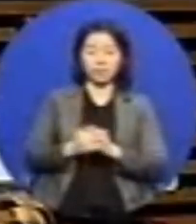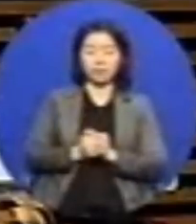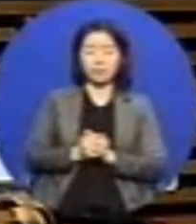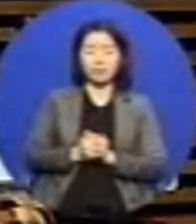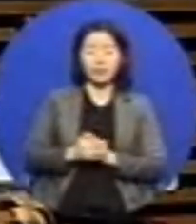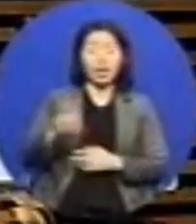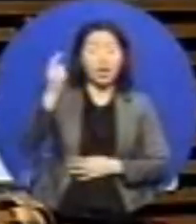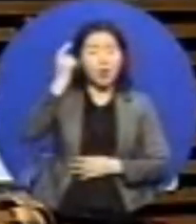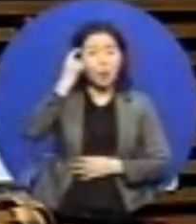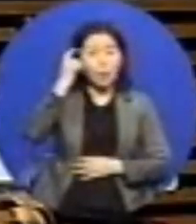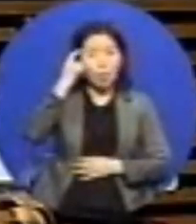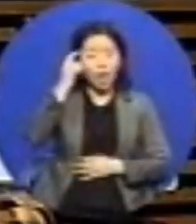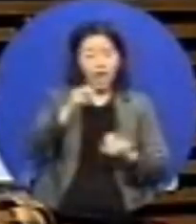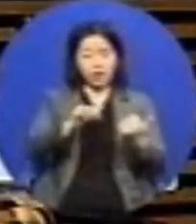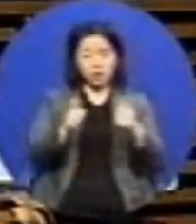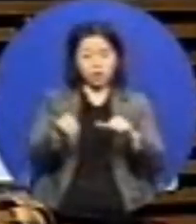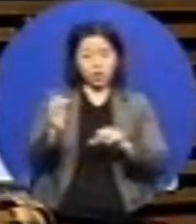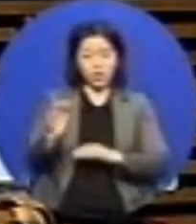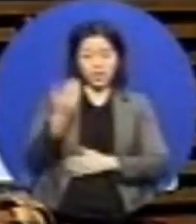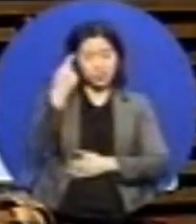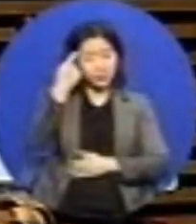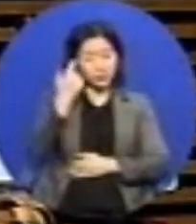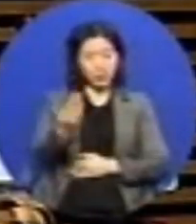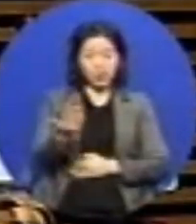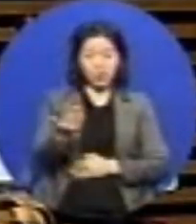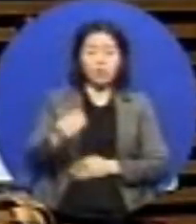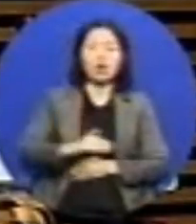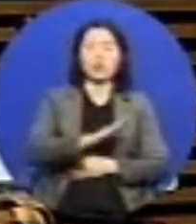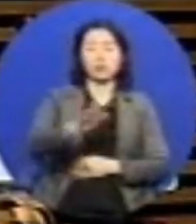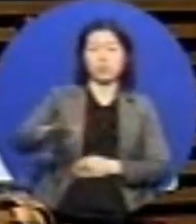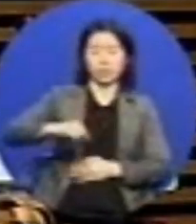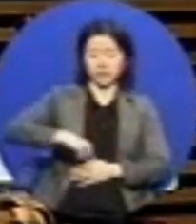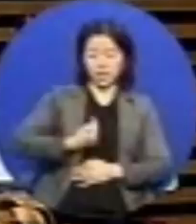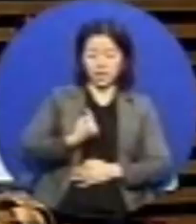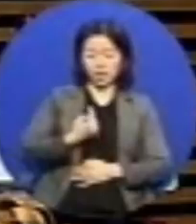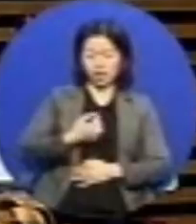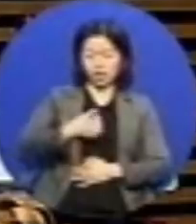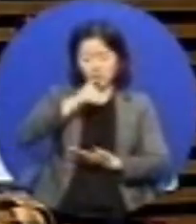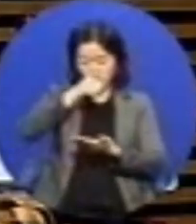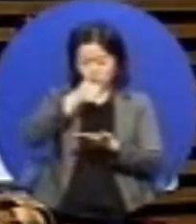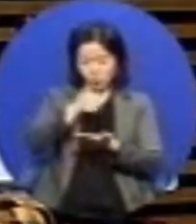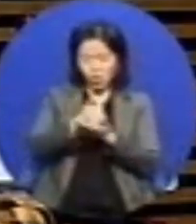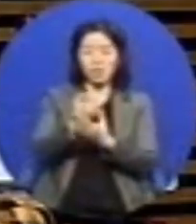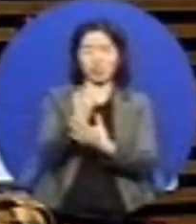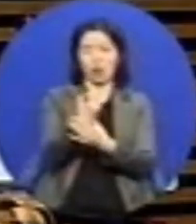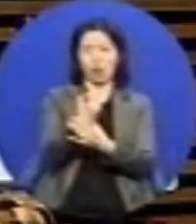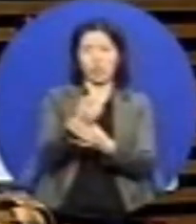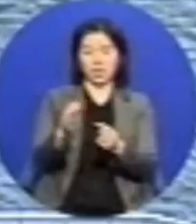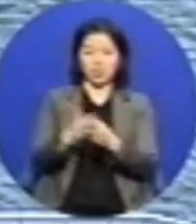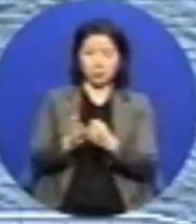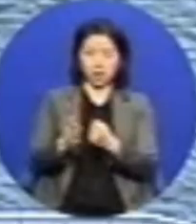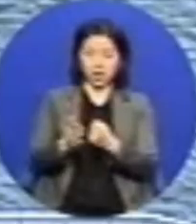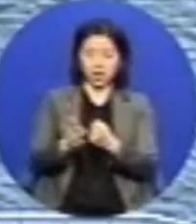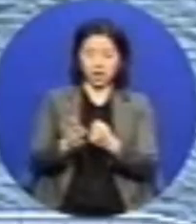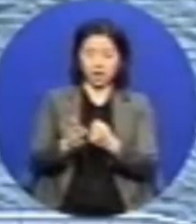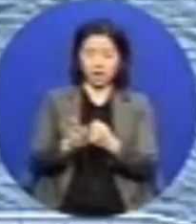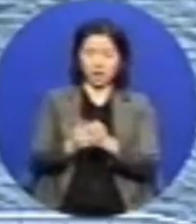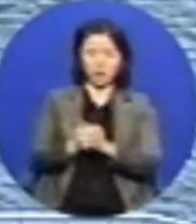왜 죽어야 합니까 우리 자신은 문제 덩어리 있기 때문에 죄악의 덩어리 이기 때문에 그렇습니다